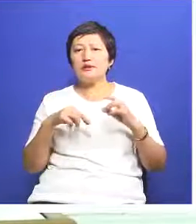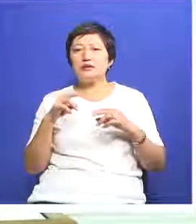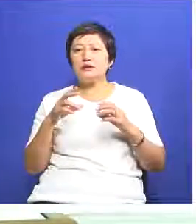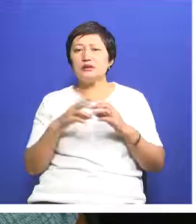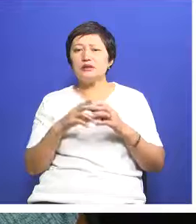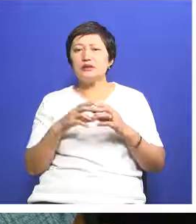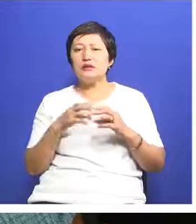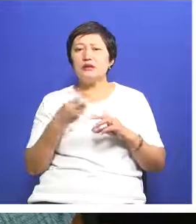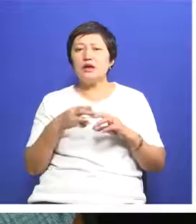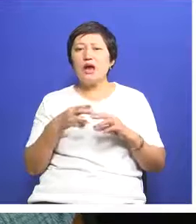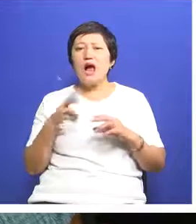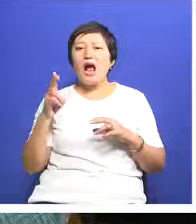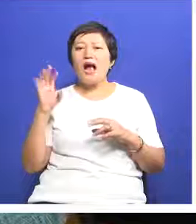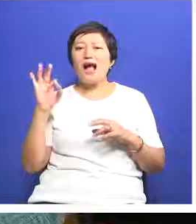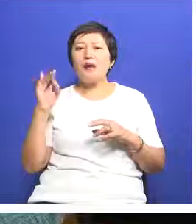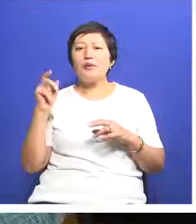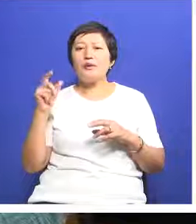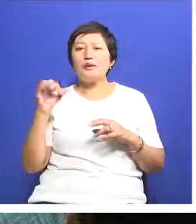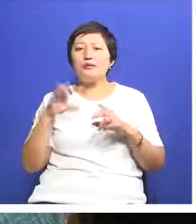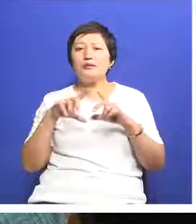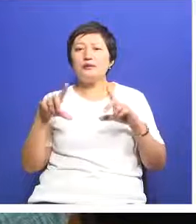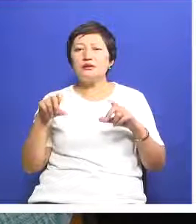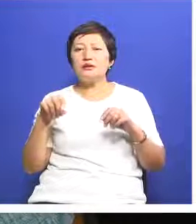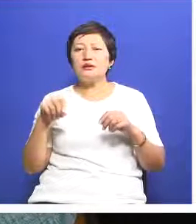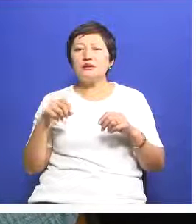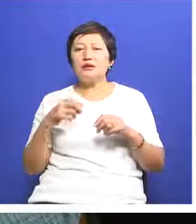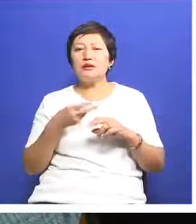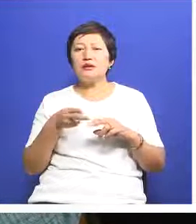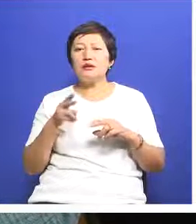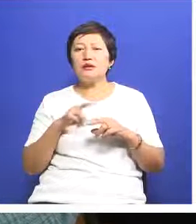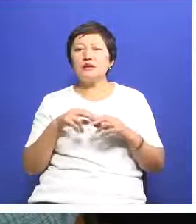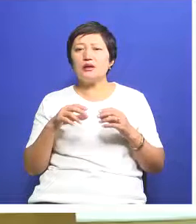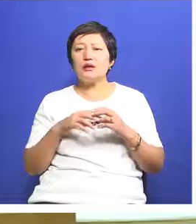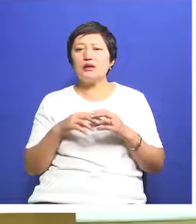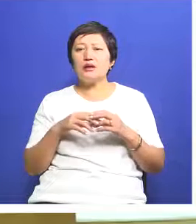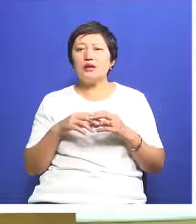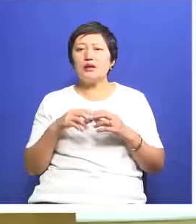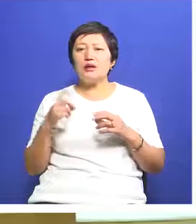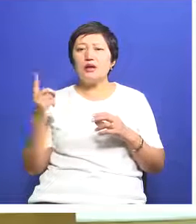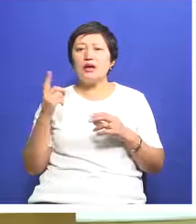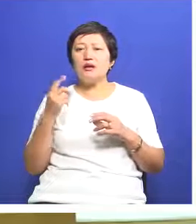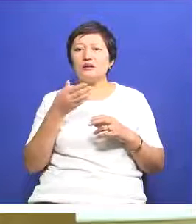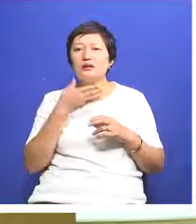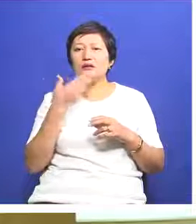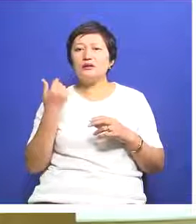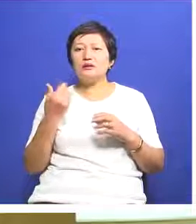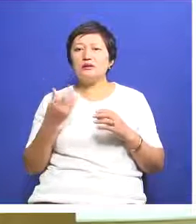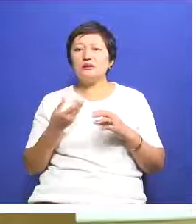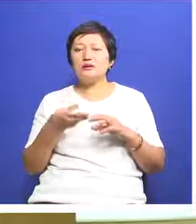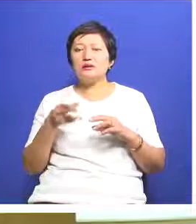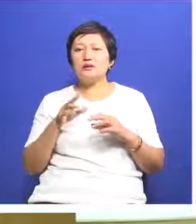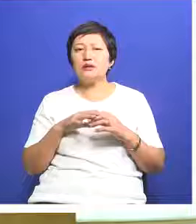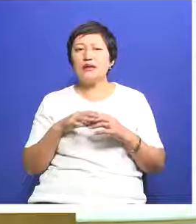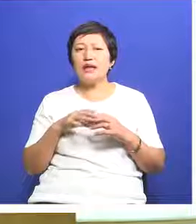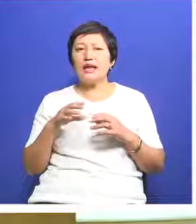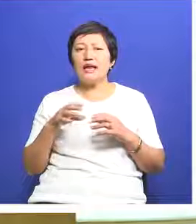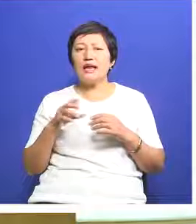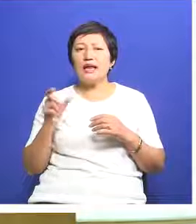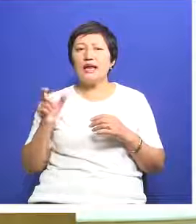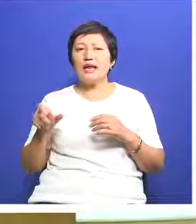мынау коммуналдық меншікке алынды. Ең несі алдын бізде ешқандай ол жаңағы